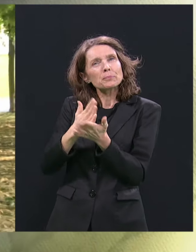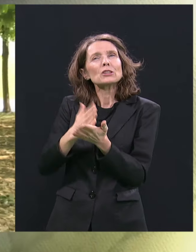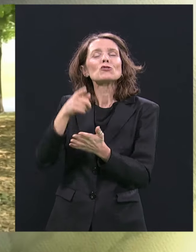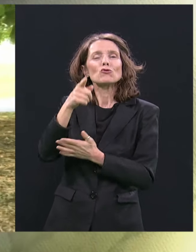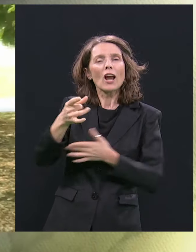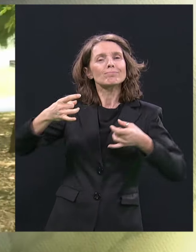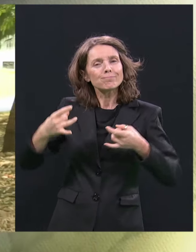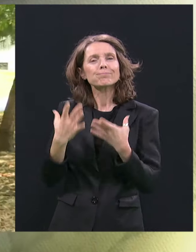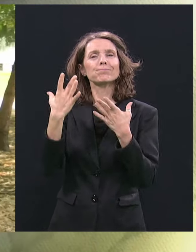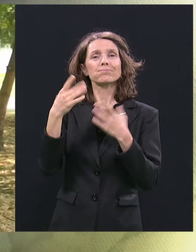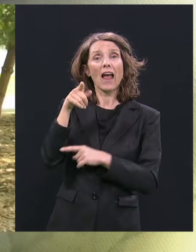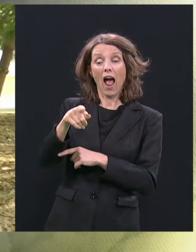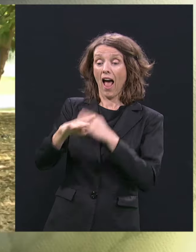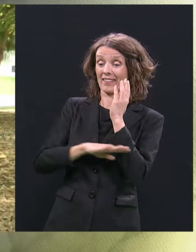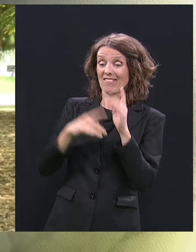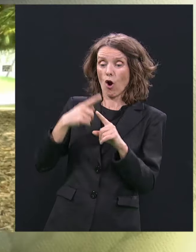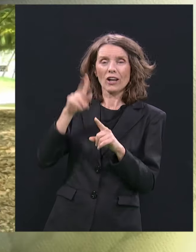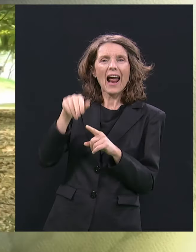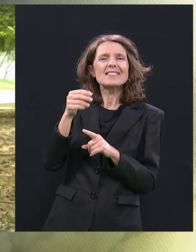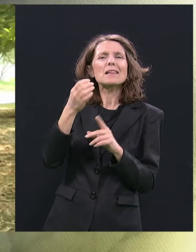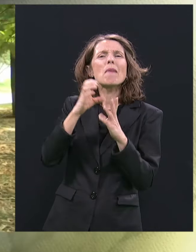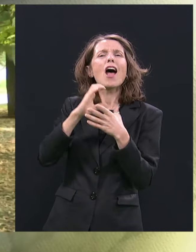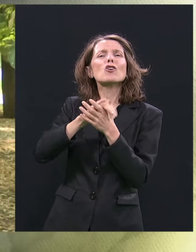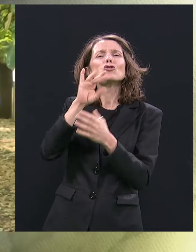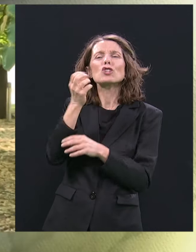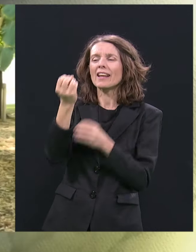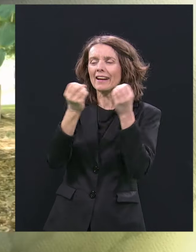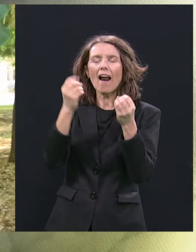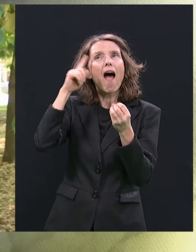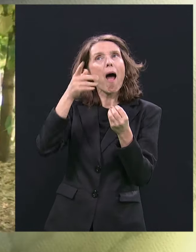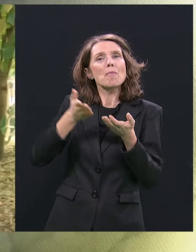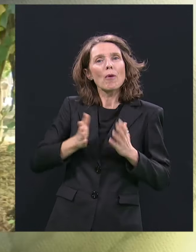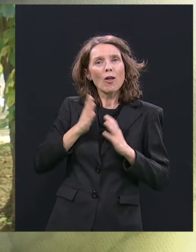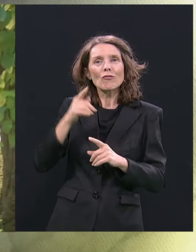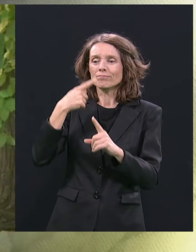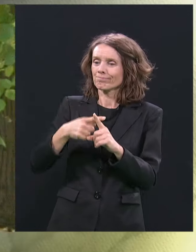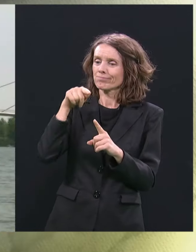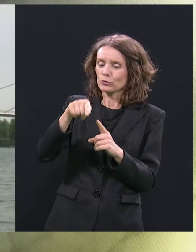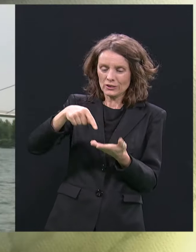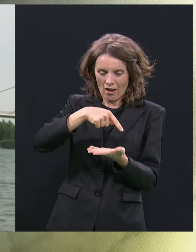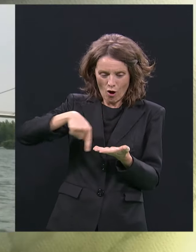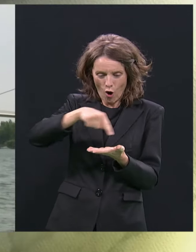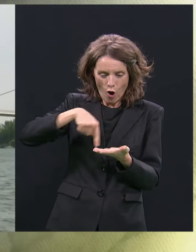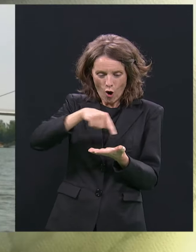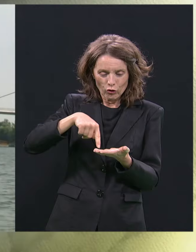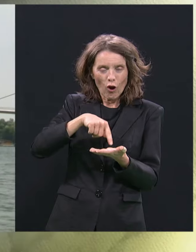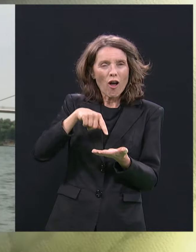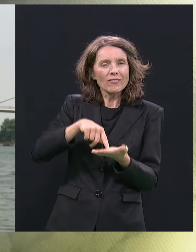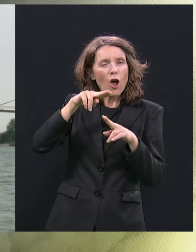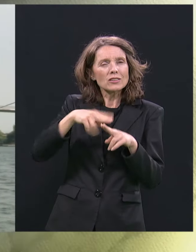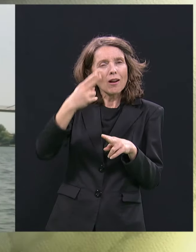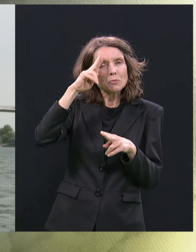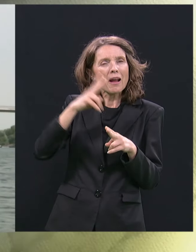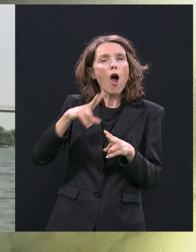rodno drvo, a njegovi godovi ispunjeni su svekolikim životom i tragovima trajanja kroz vekove. Blizina